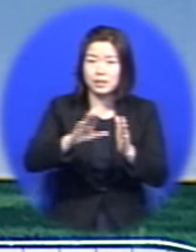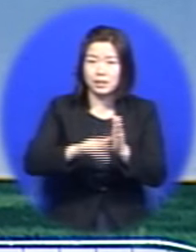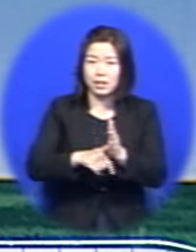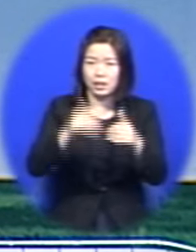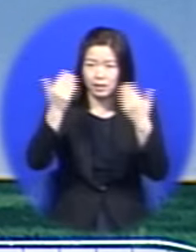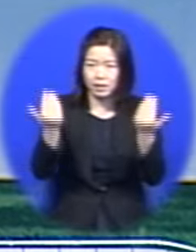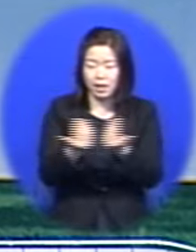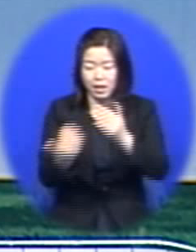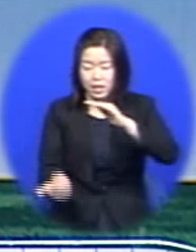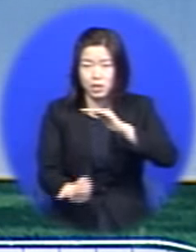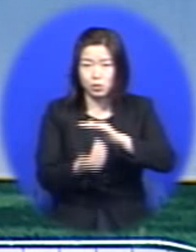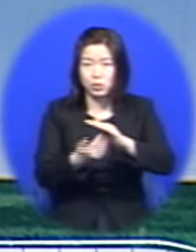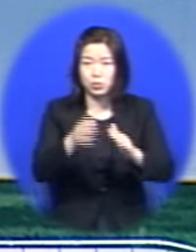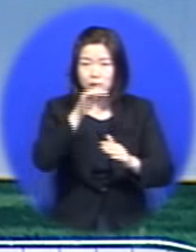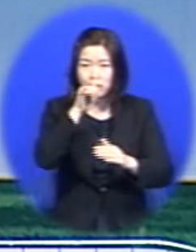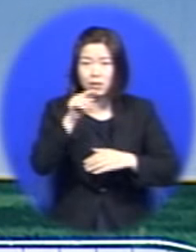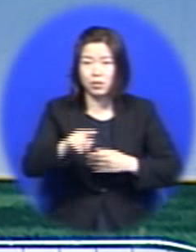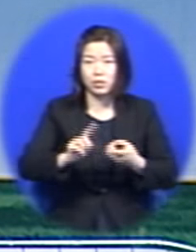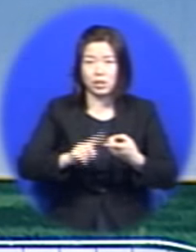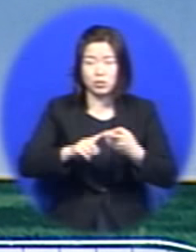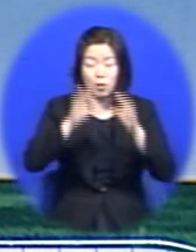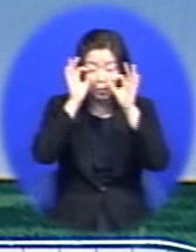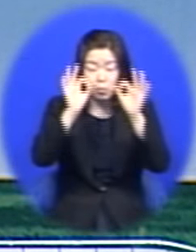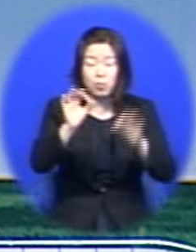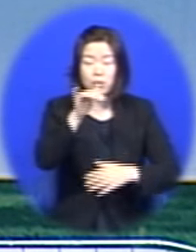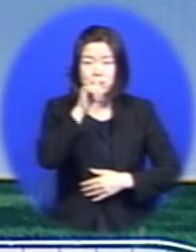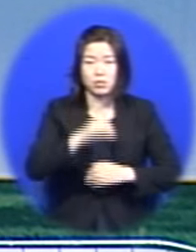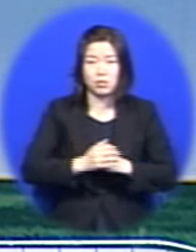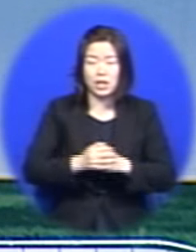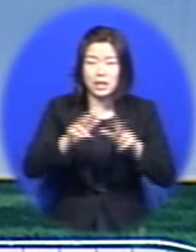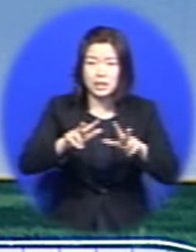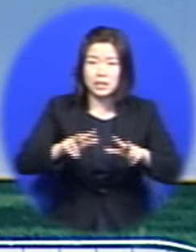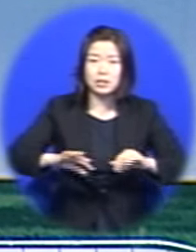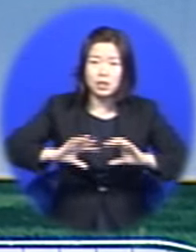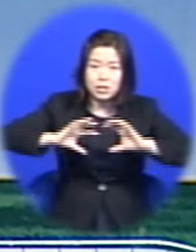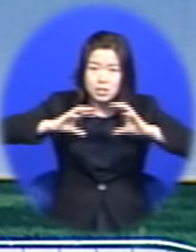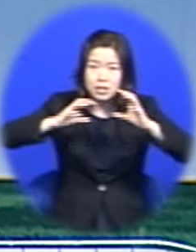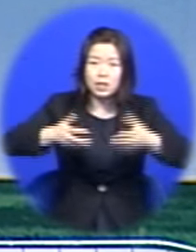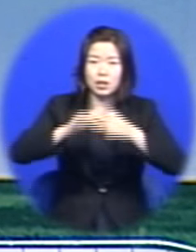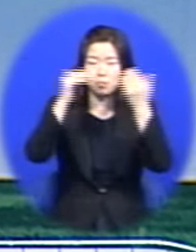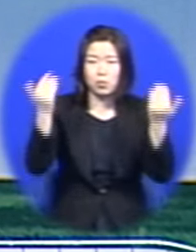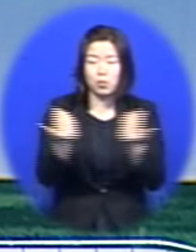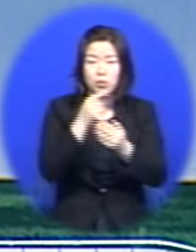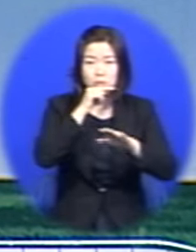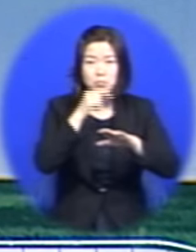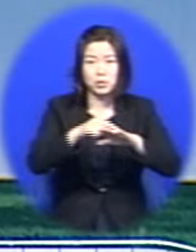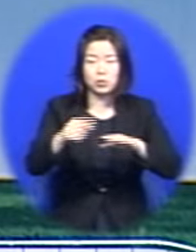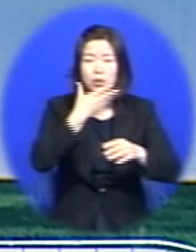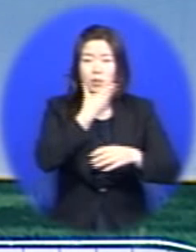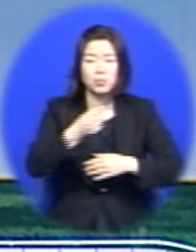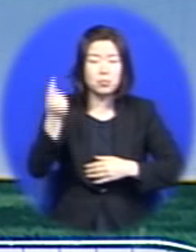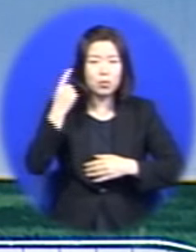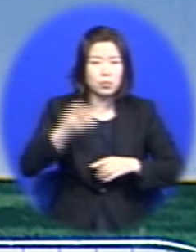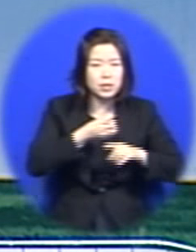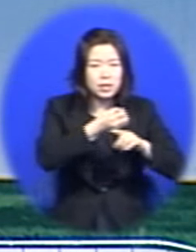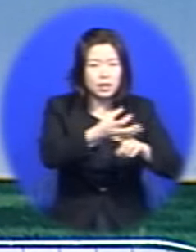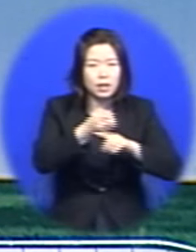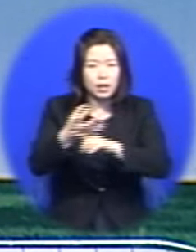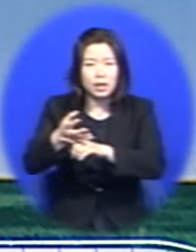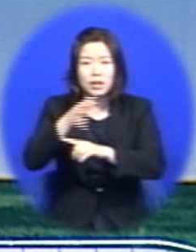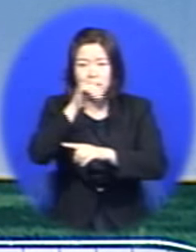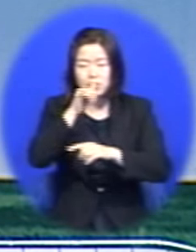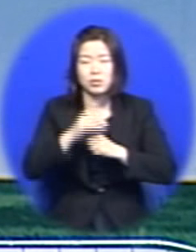다 이루어지고 있다는 것을 보고 있어요. 지금 세계 모든 민족에게 복음이 거의 다 들어가 있습니다.